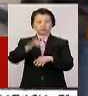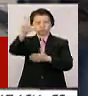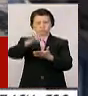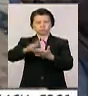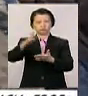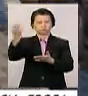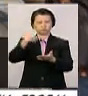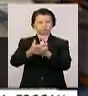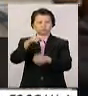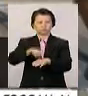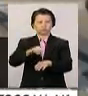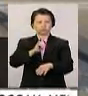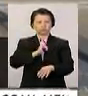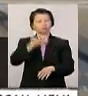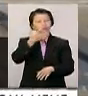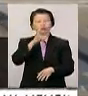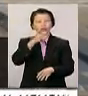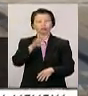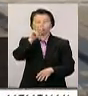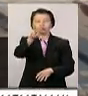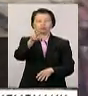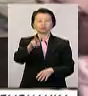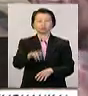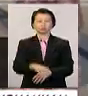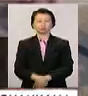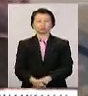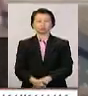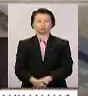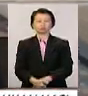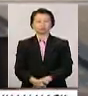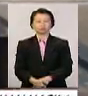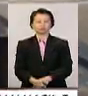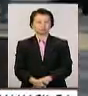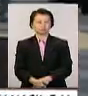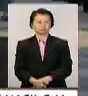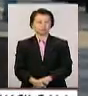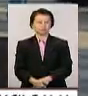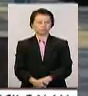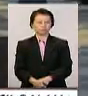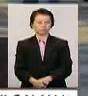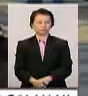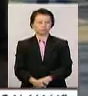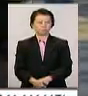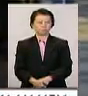ago. I'm very lucky and happy for Malaysia, Kedah.